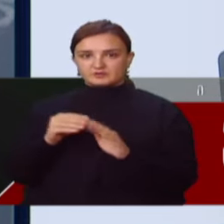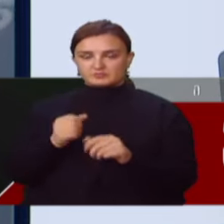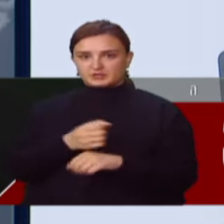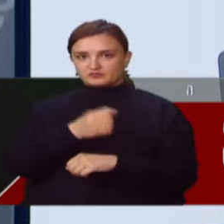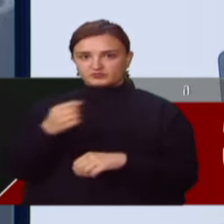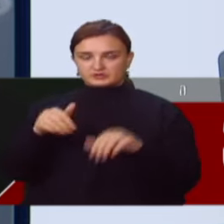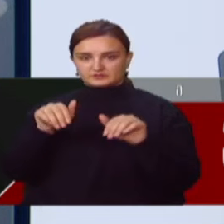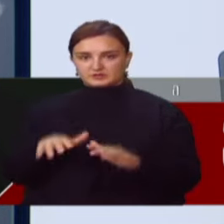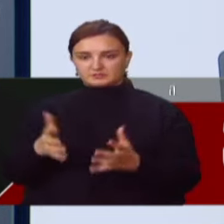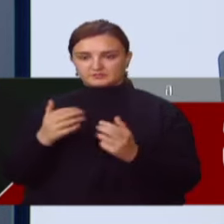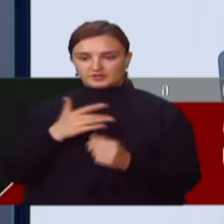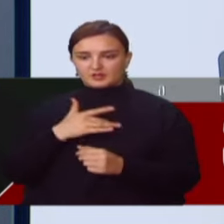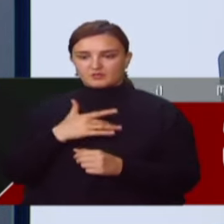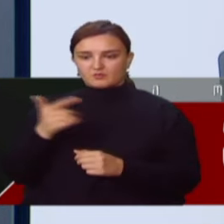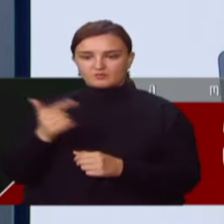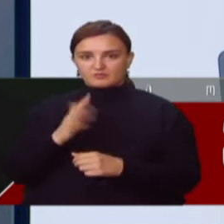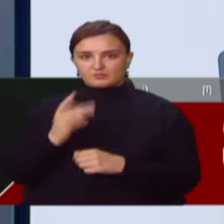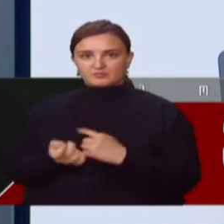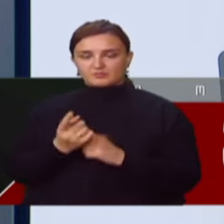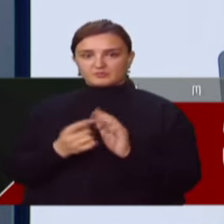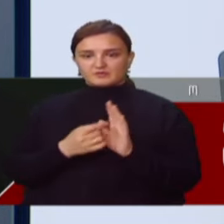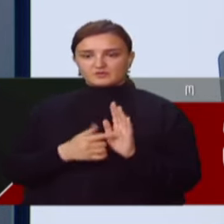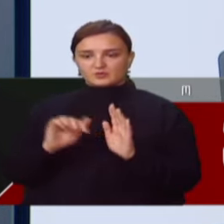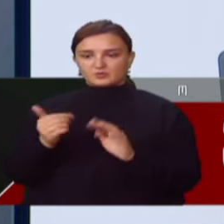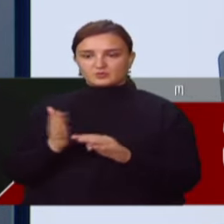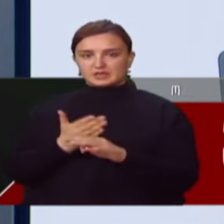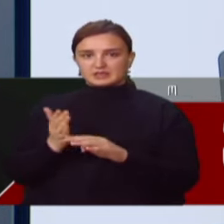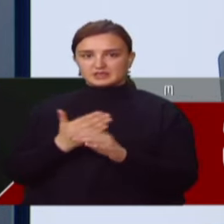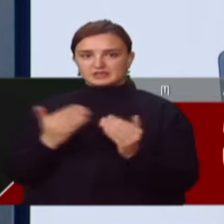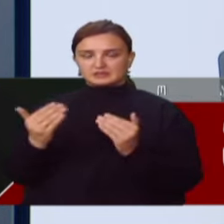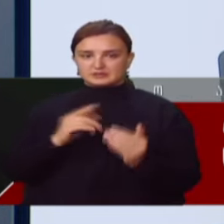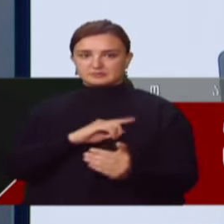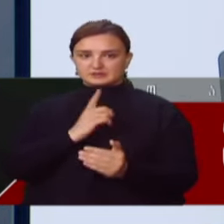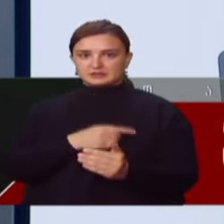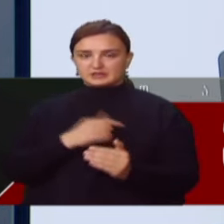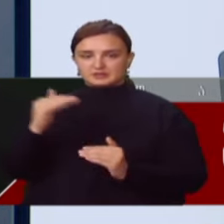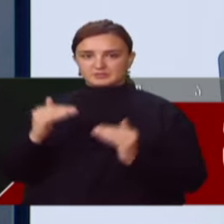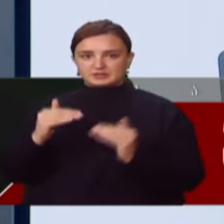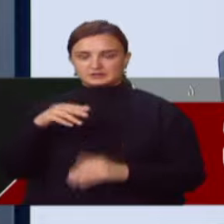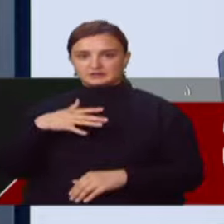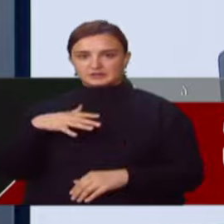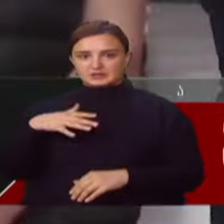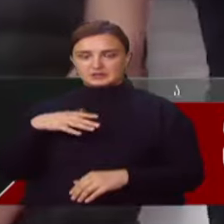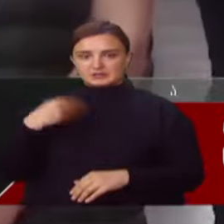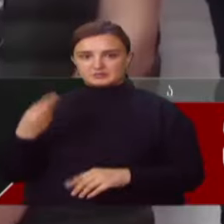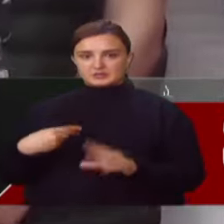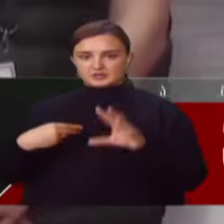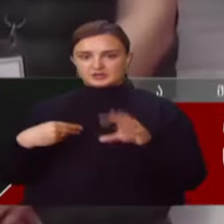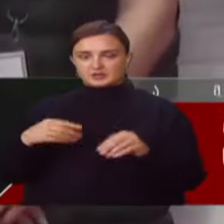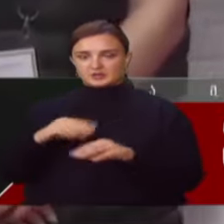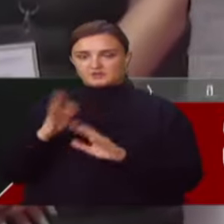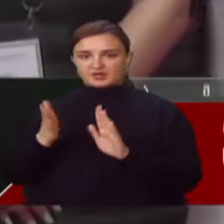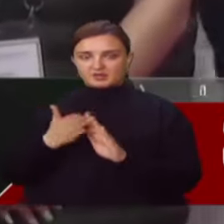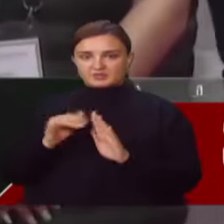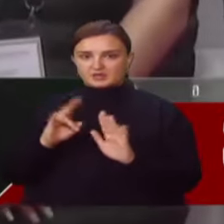მიიღო. დაახლოებით ორ კვირაში გაირკვევა, როგორ გადანაწილდება ძალთა ბალანსი საფრანგეთის პარლამენტში. ან ყველაფერი